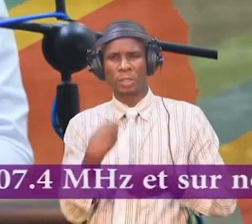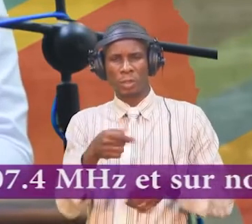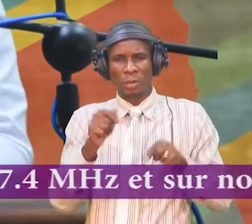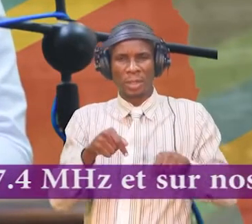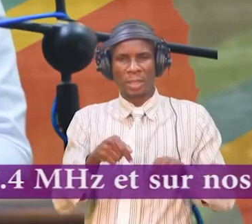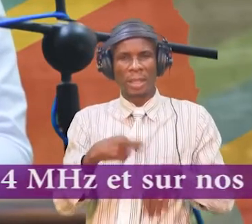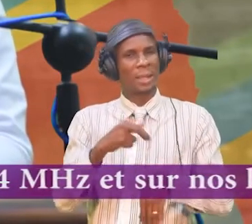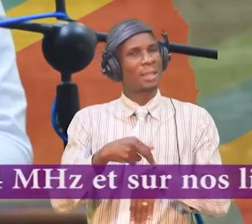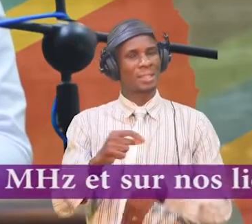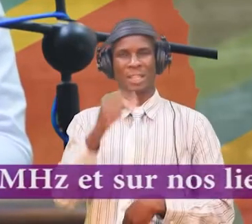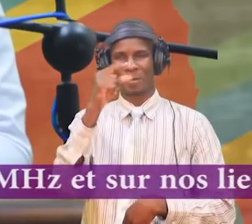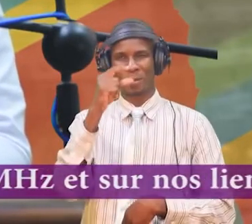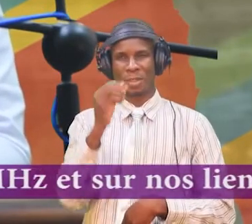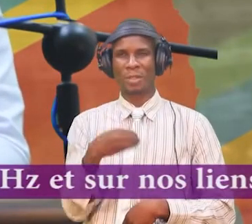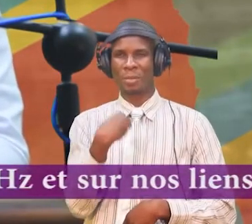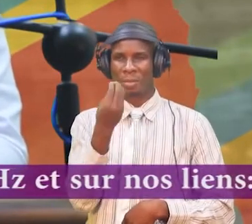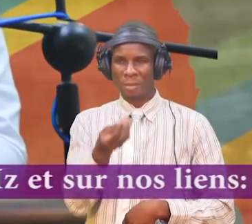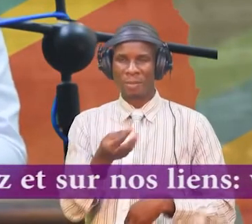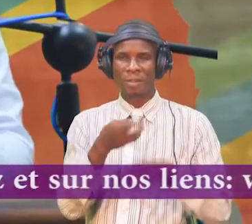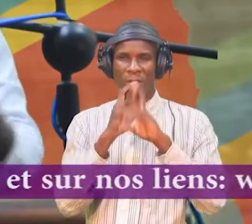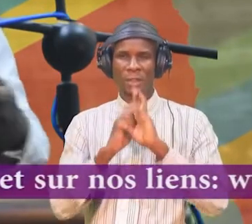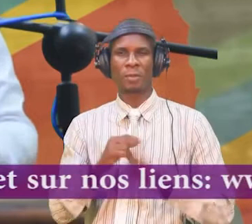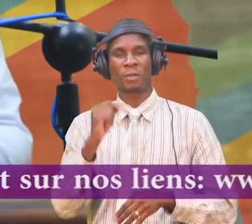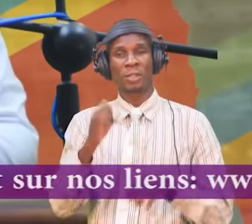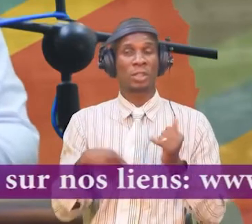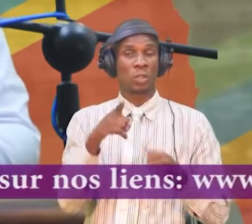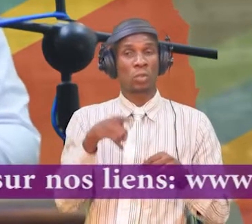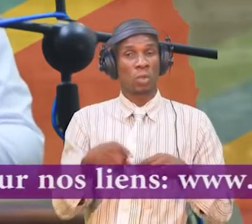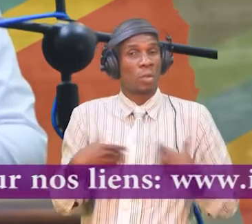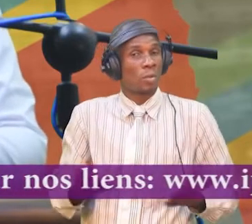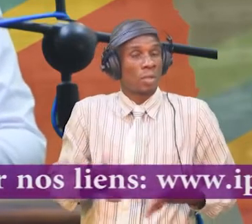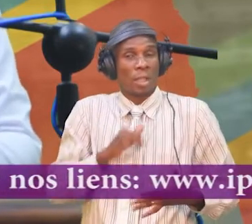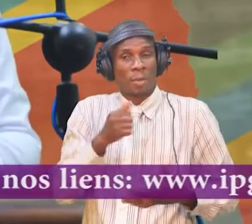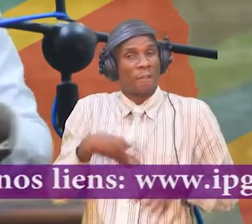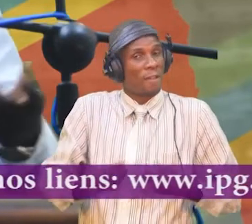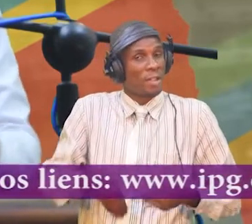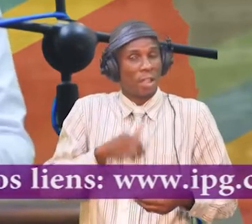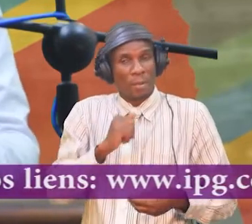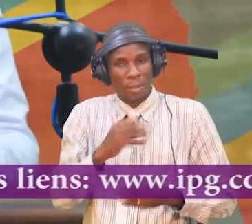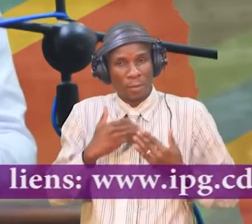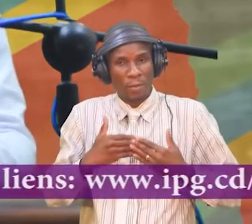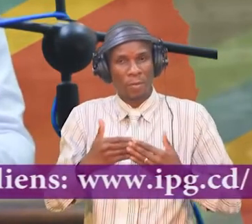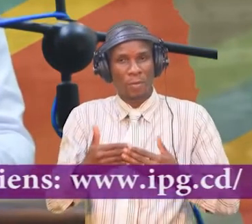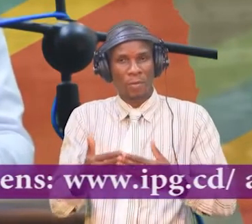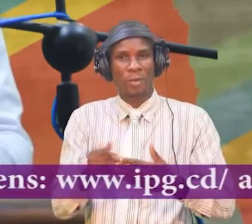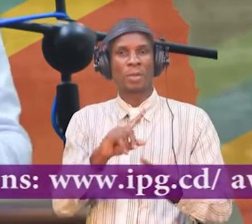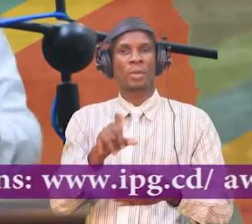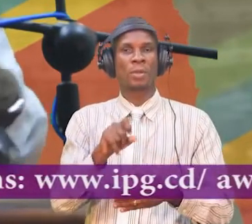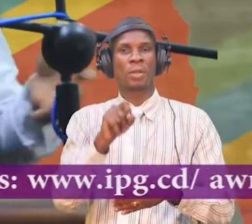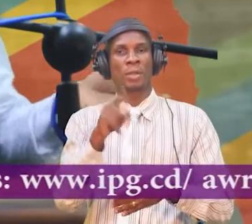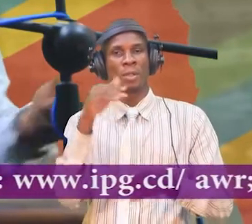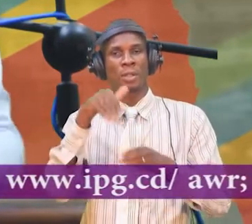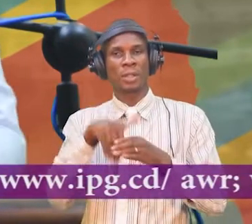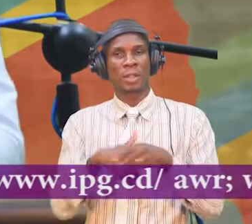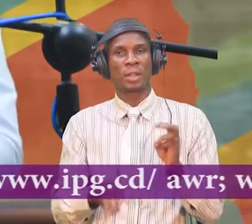atako mituna oyo tozali kopesa awa mpona ntango yango ezali mokuse penza soki osepeli yango te koba penza